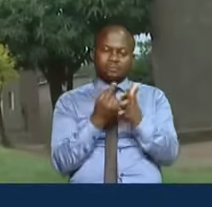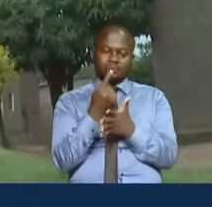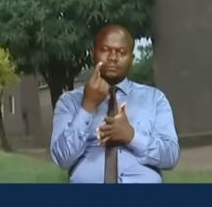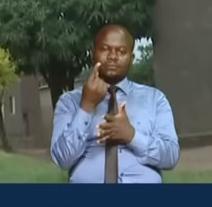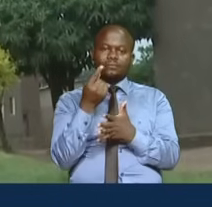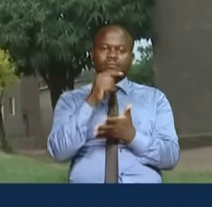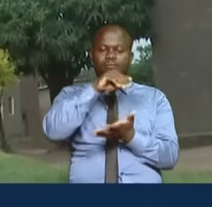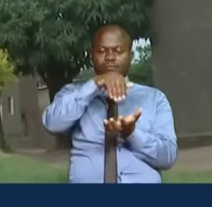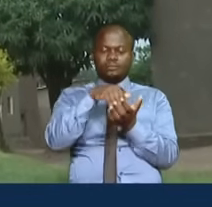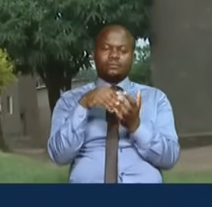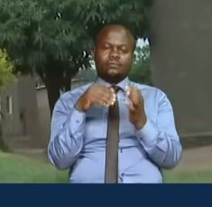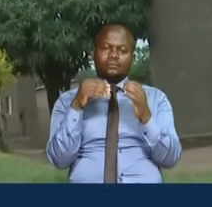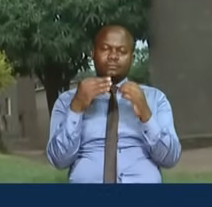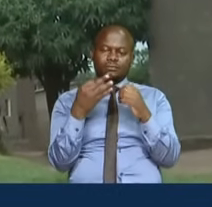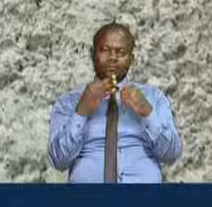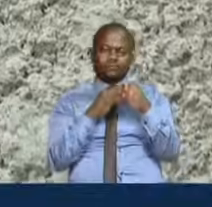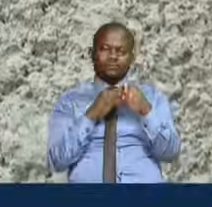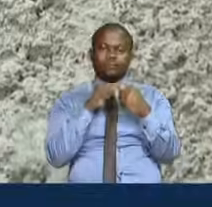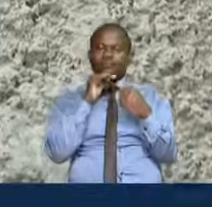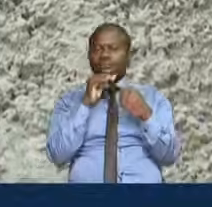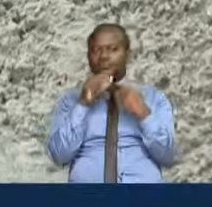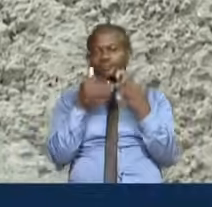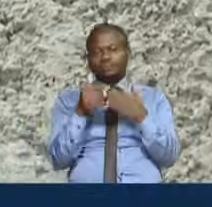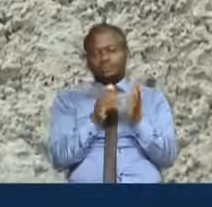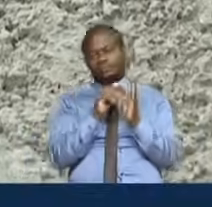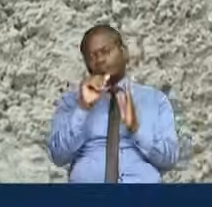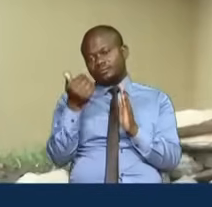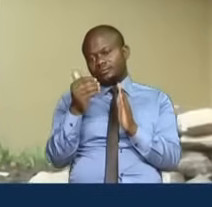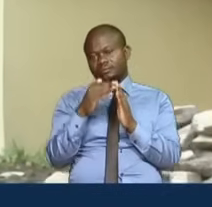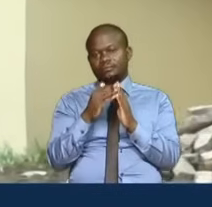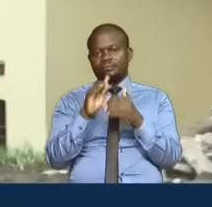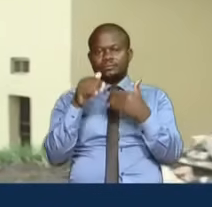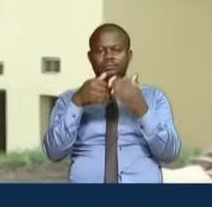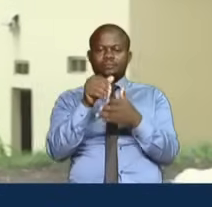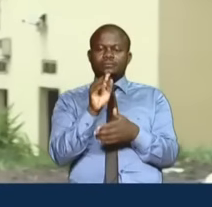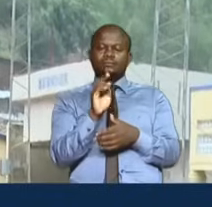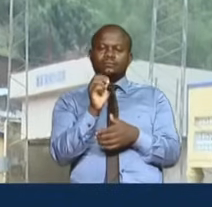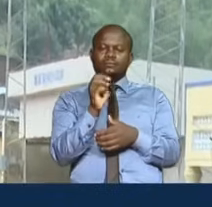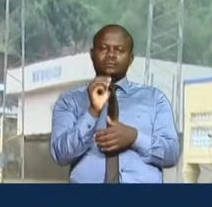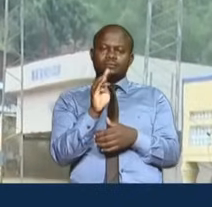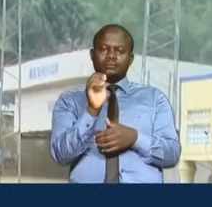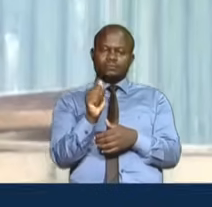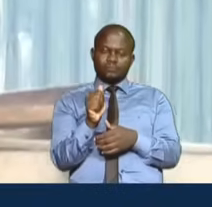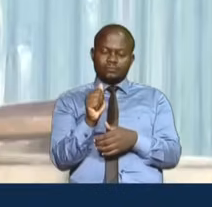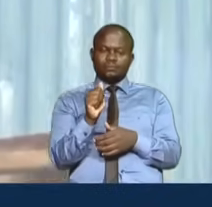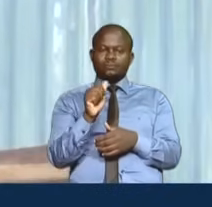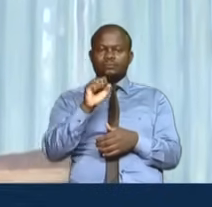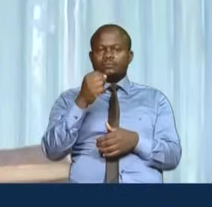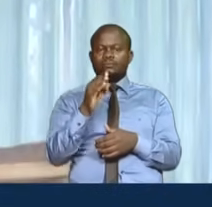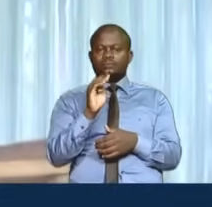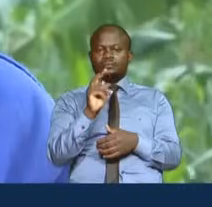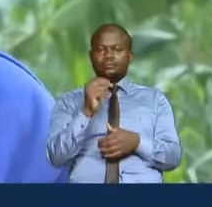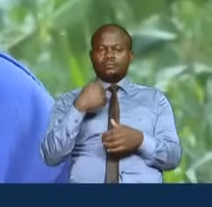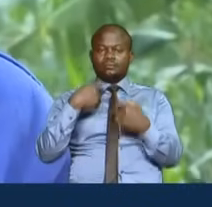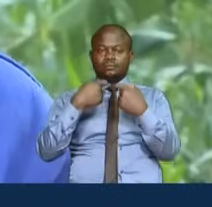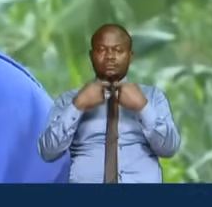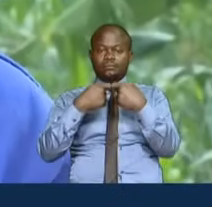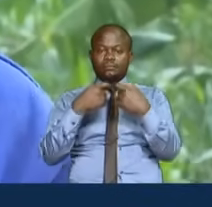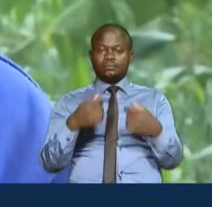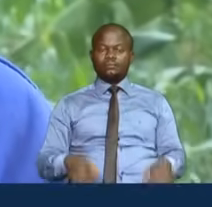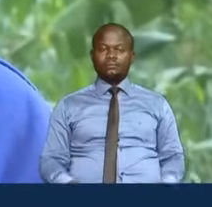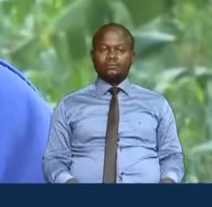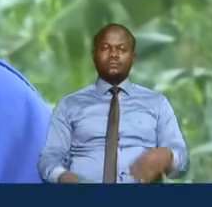ngo 38 zose zidacana. Nyamara indi midugudu bahane mbi birimo Butimba, Shabana, Buguma na Muhabura gifite umuriro.